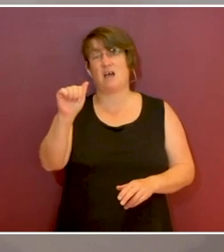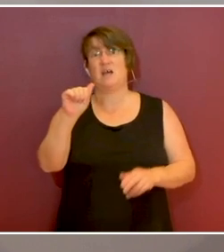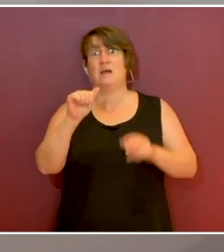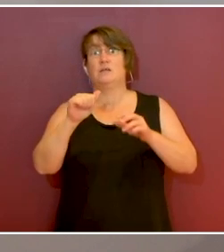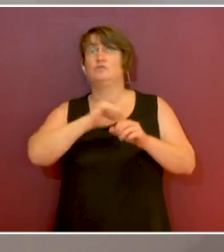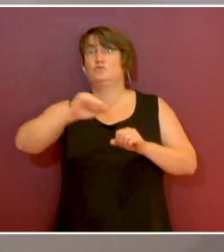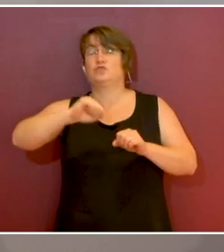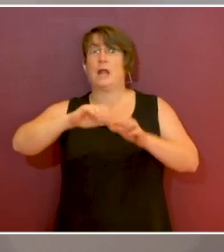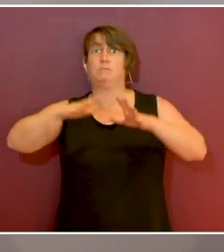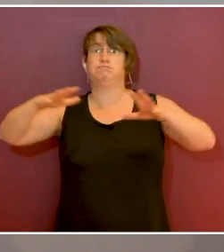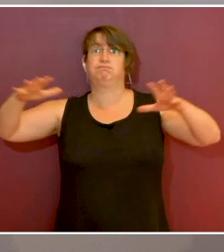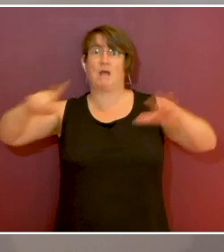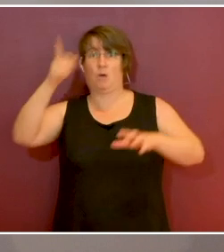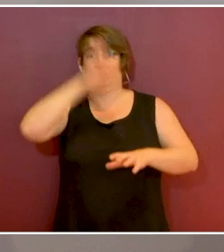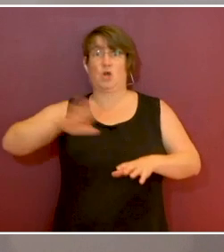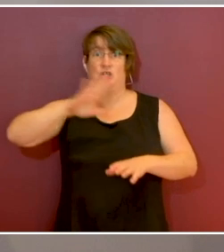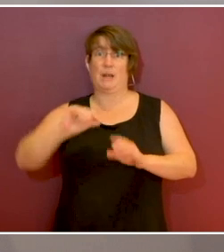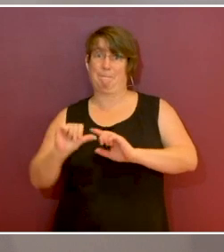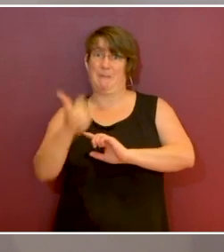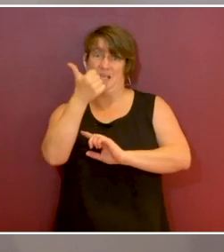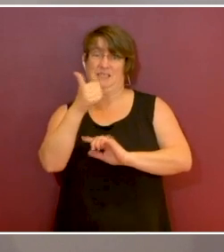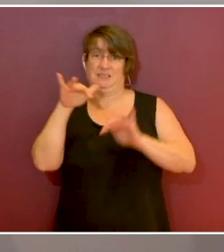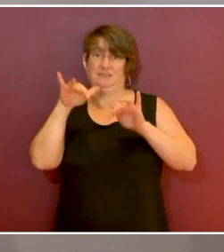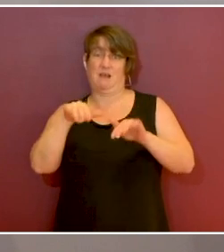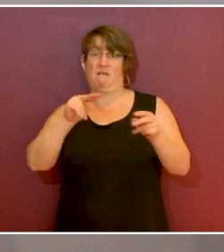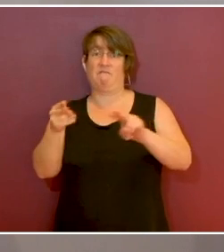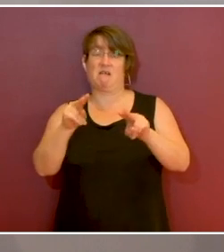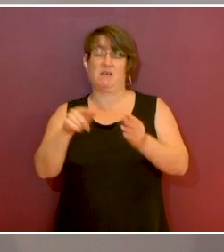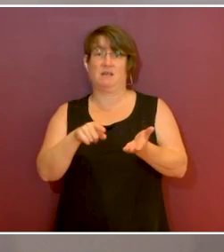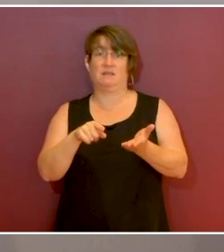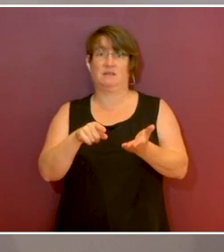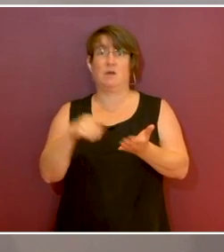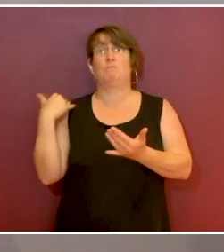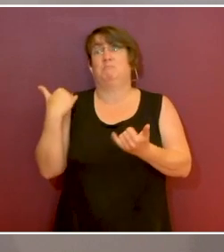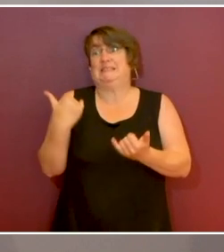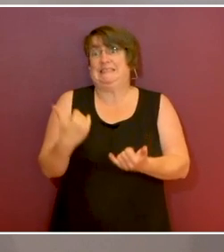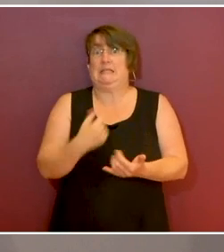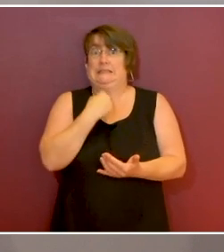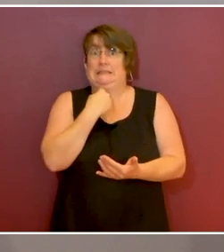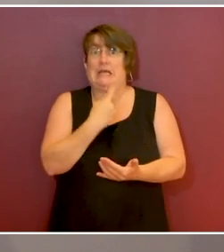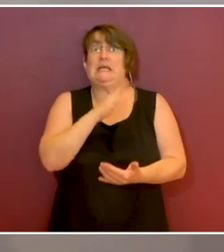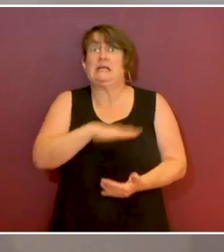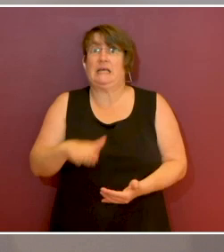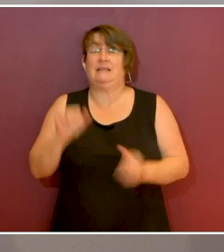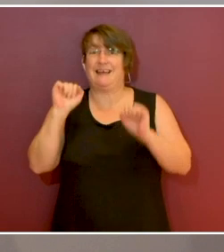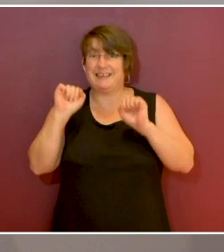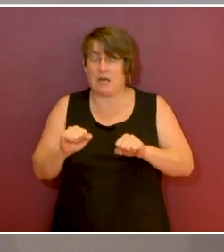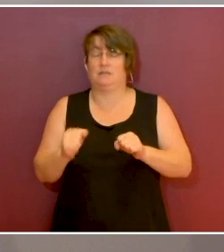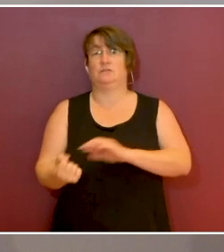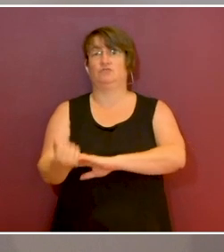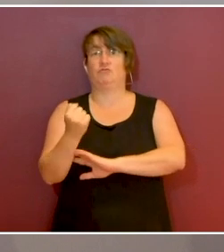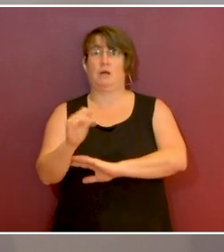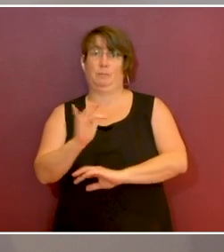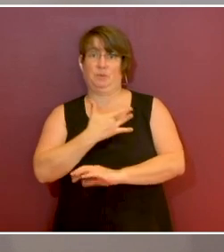Variante sein wird in Deutschland. Und da heißt es ja bisher, dass Kinder da auch stark betroffen sein können. Ist das nicht